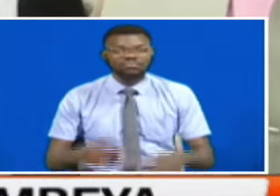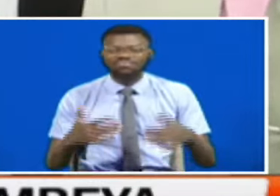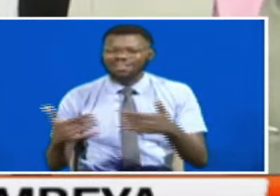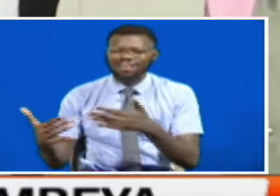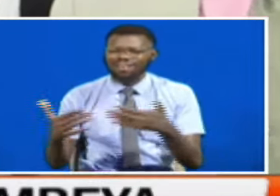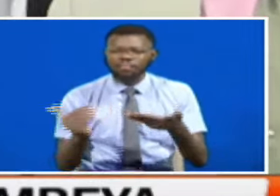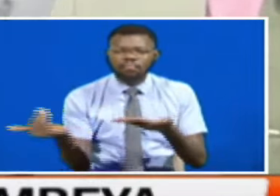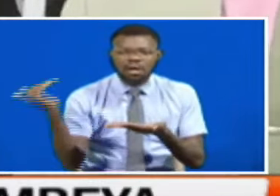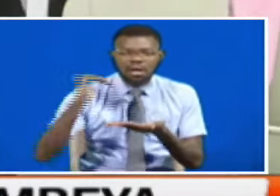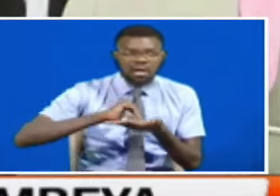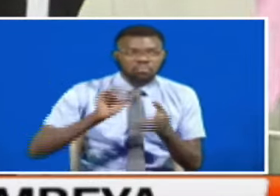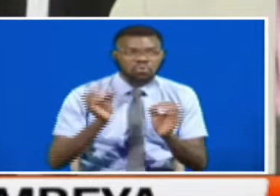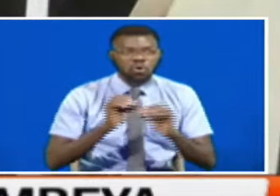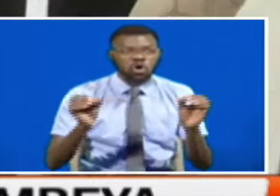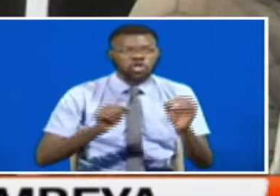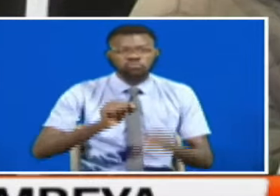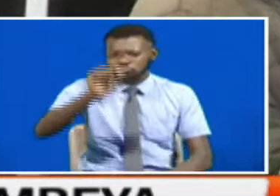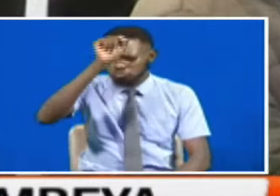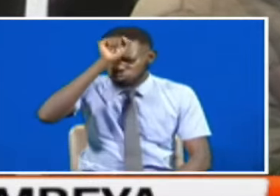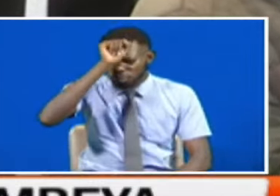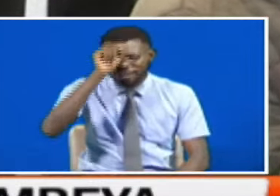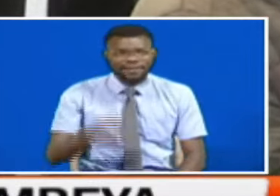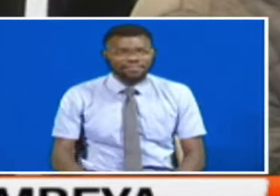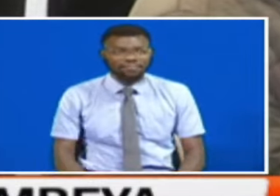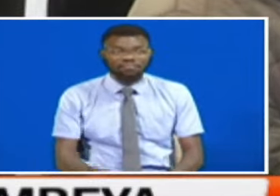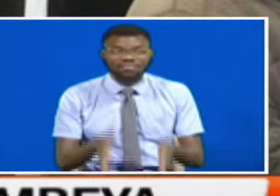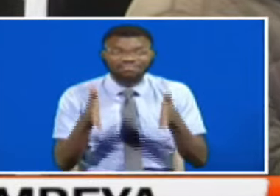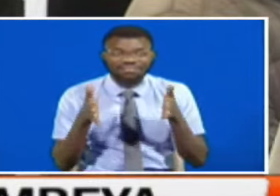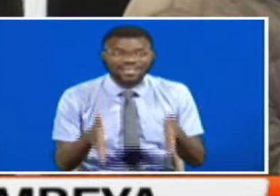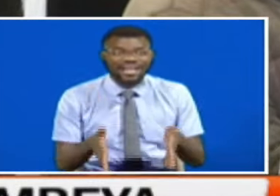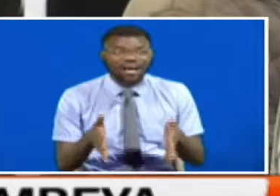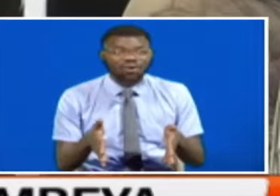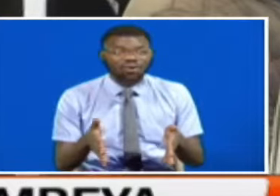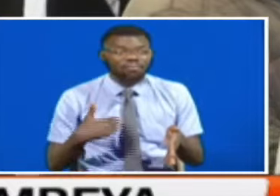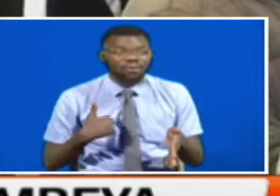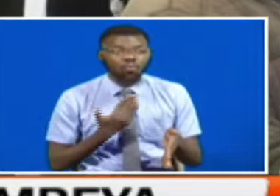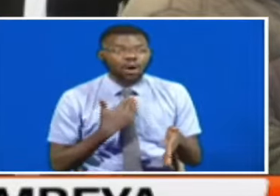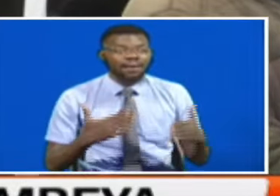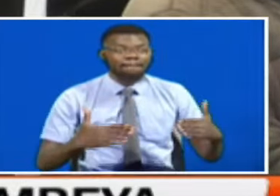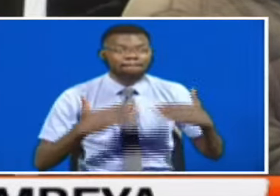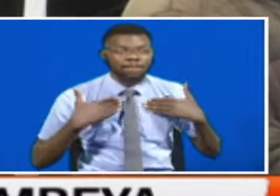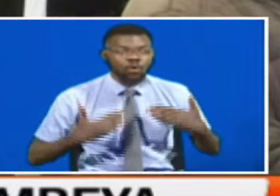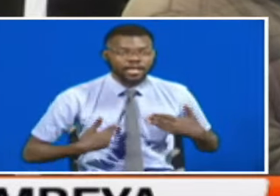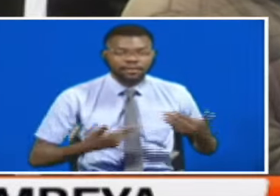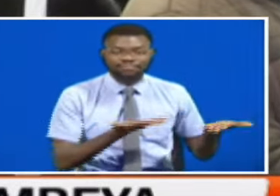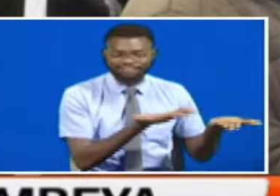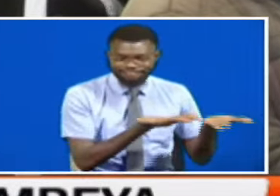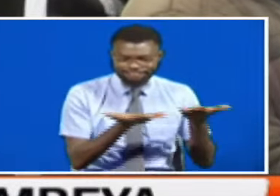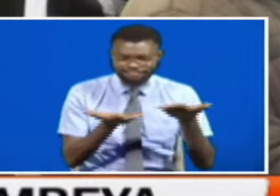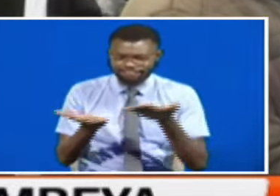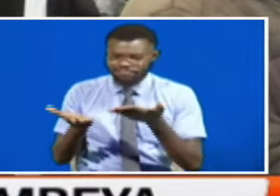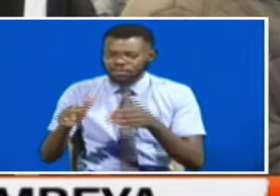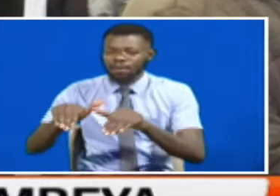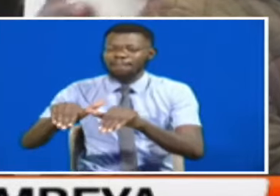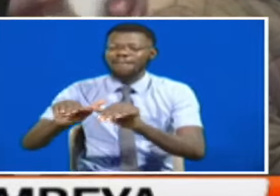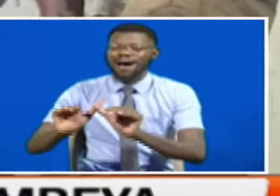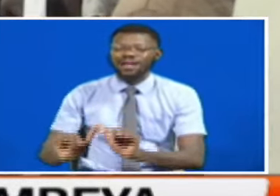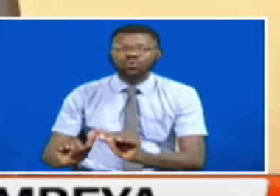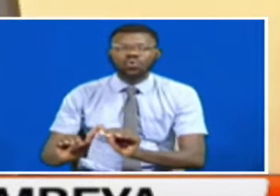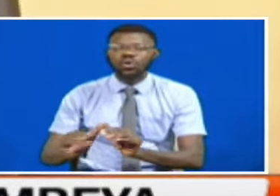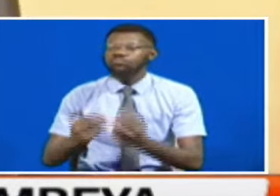hakufanya ya ujinga. Kwa hivyo nataka chukua nafasi hii, apeleke mwili kwa kaburini. That's what no